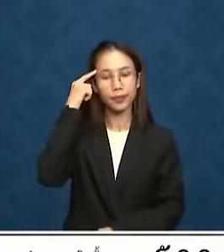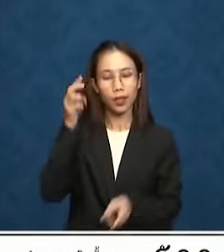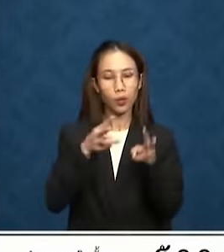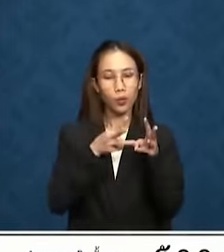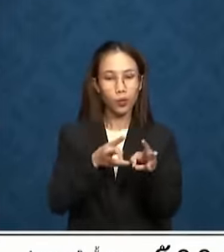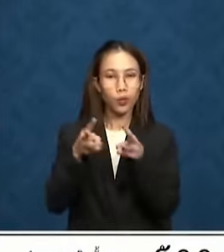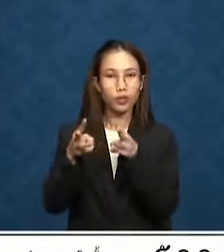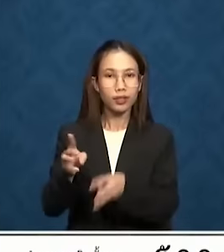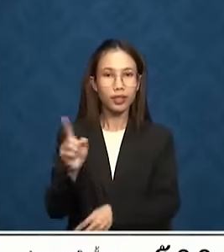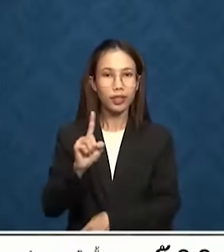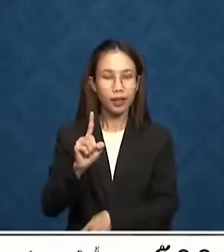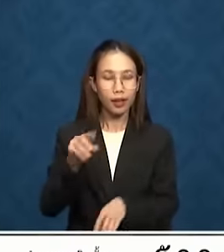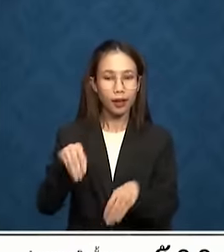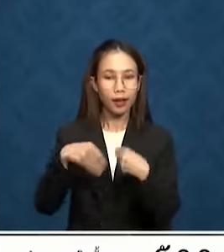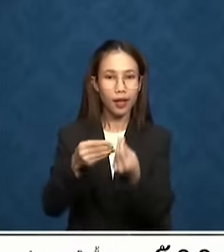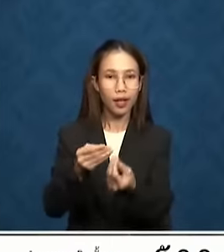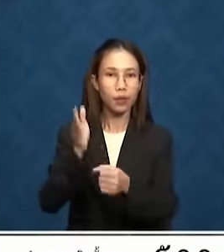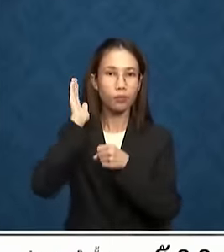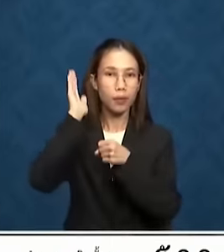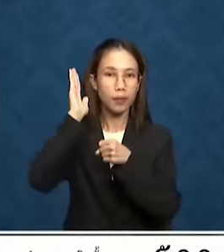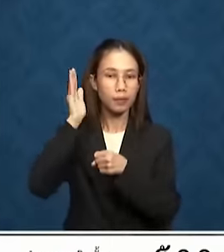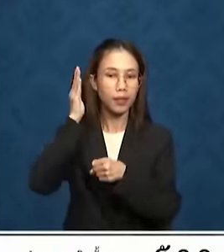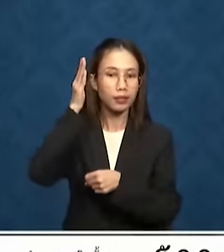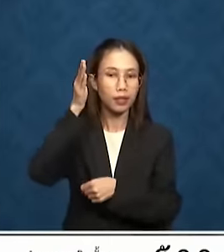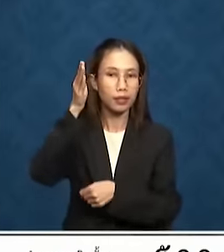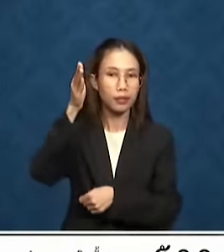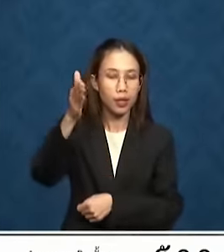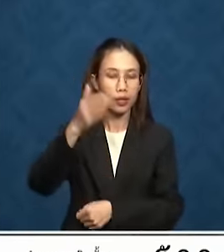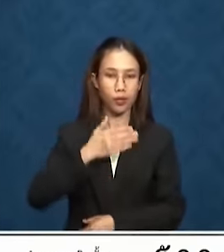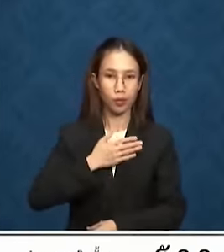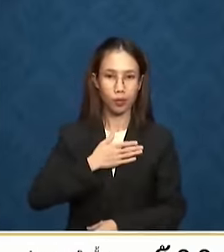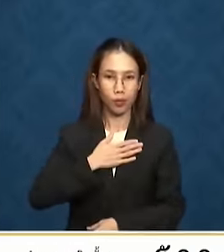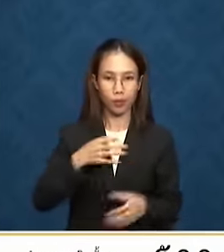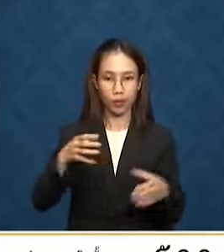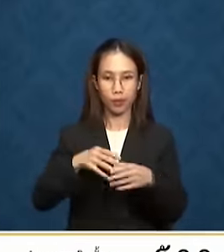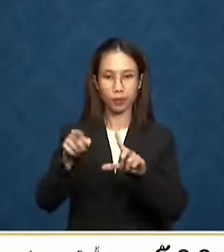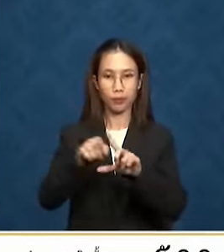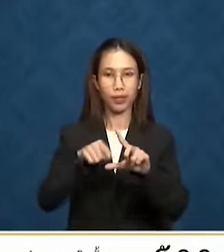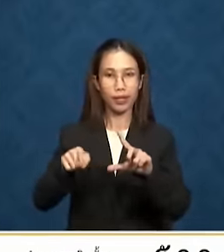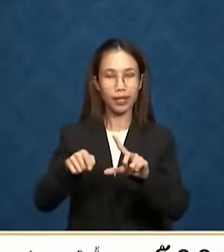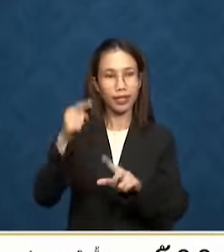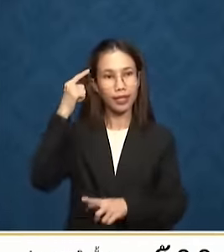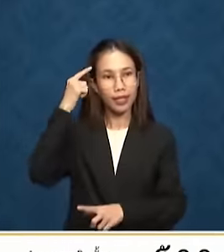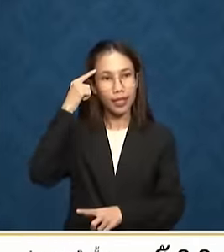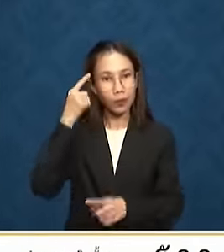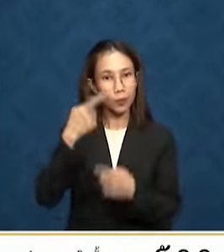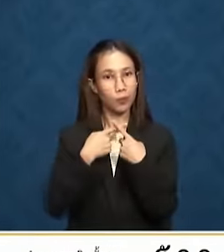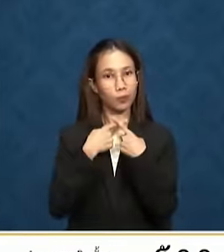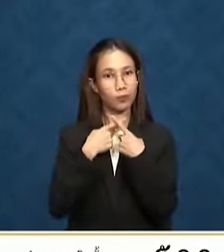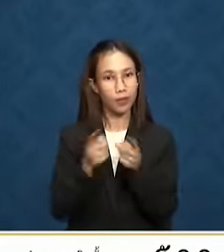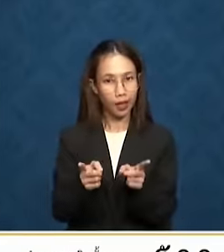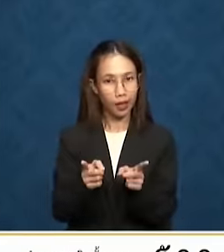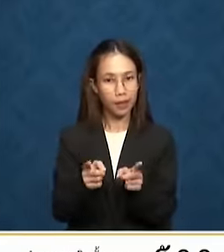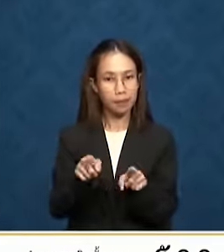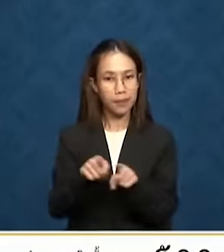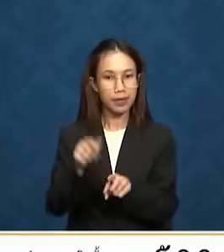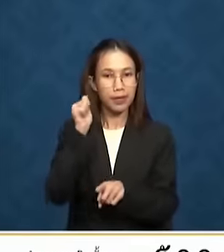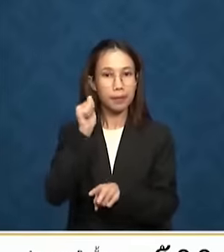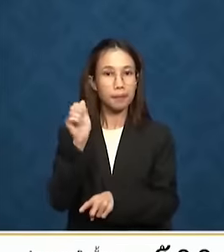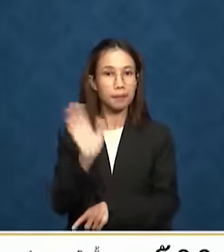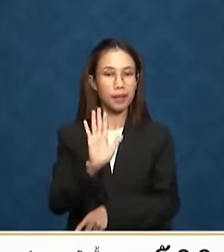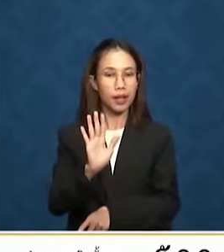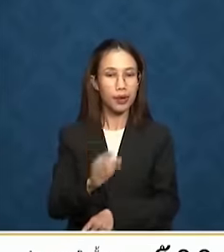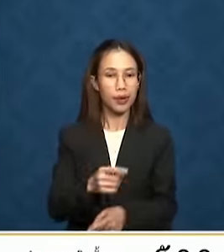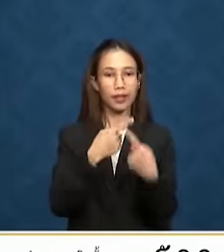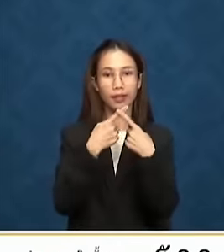ไหนมยที่จะทำให้ให้การอภิปรายครั้งต่อไปเรื่อยๆของผมและพรรคก้าวกลยนั้นมันไม่เหมือนเดิมมันแตกต่างจากสิ่ง